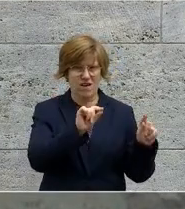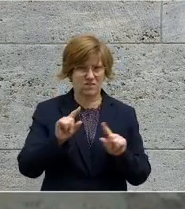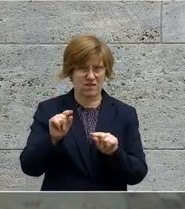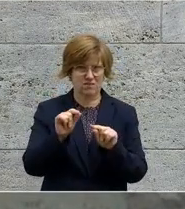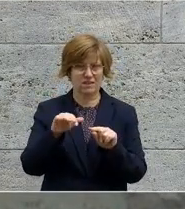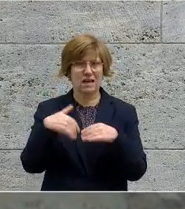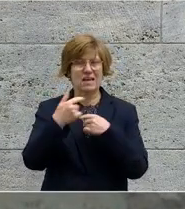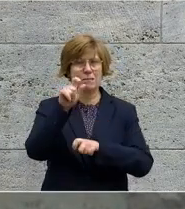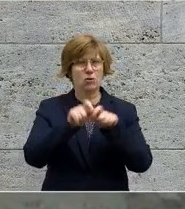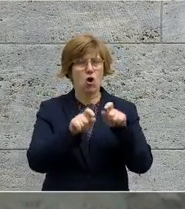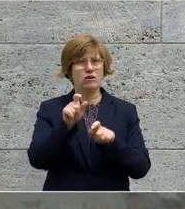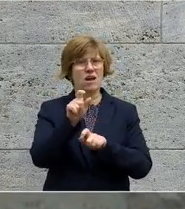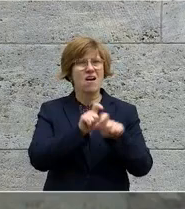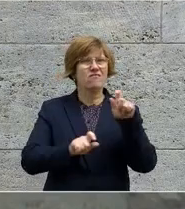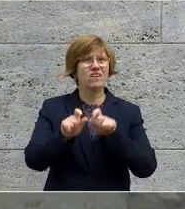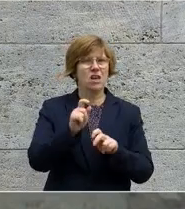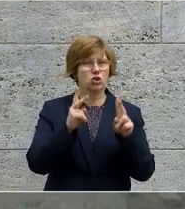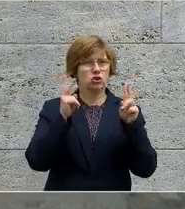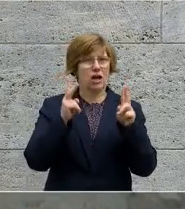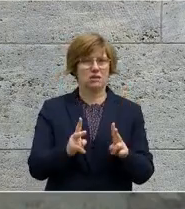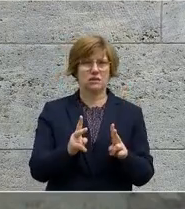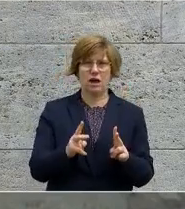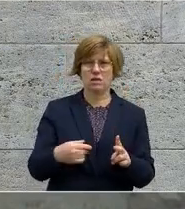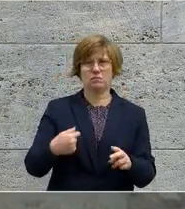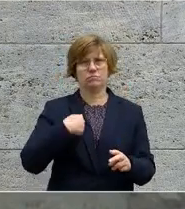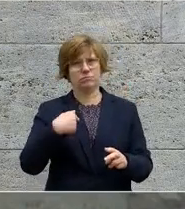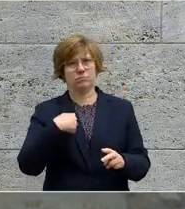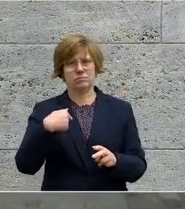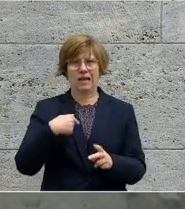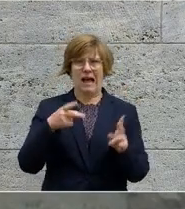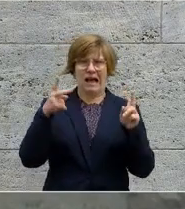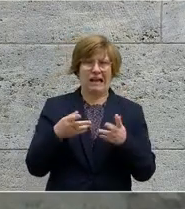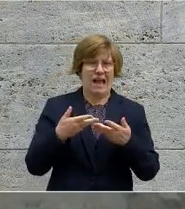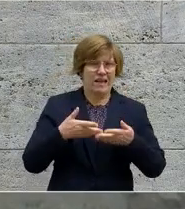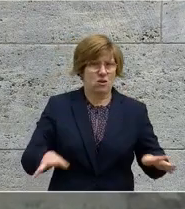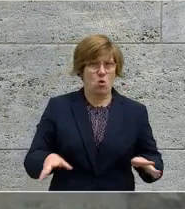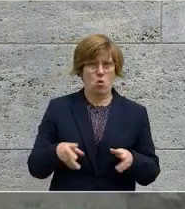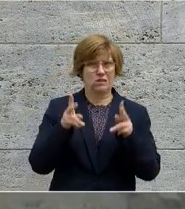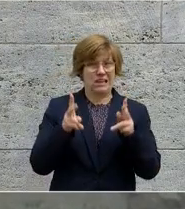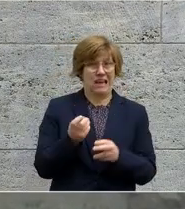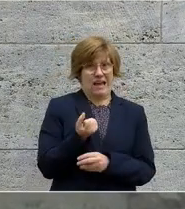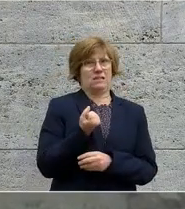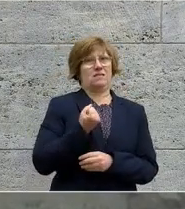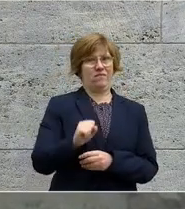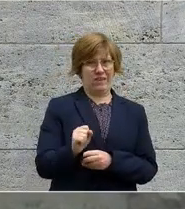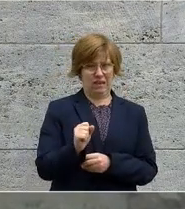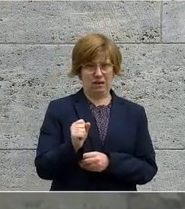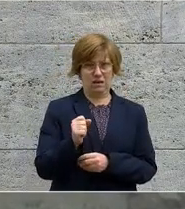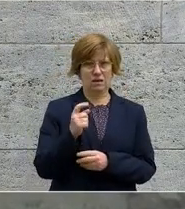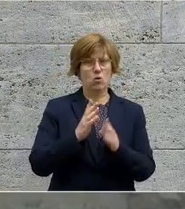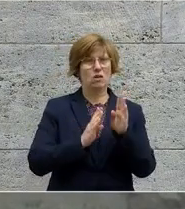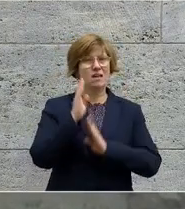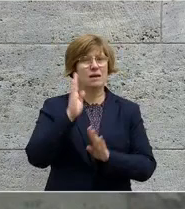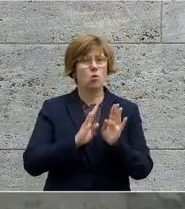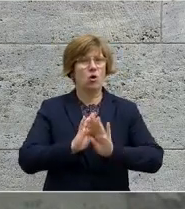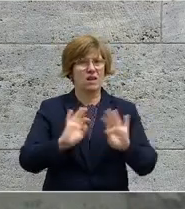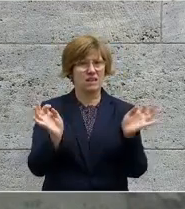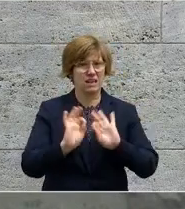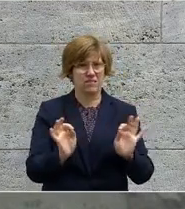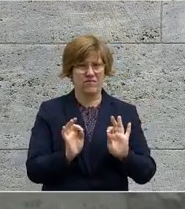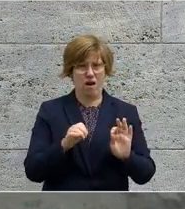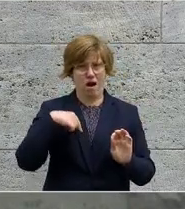dass es Menschen gibt, die dieses Widerstandsrecht für ihre rechtlosen und rechtswidrigen und